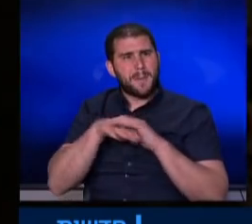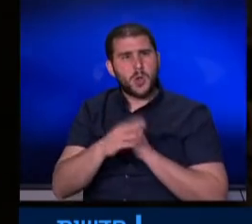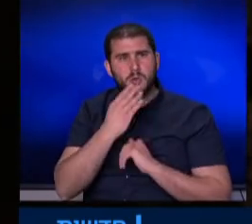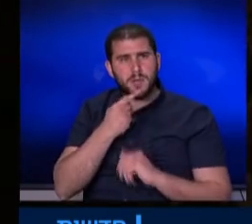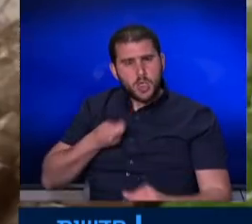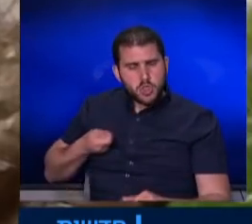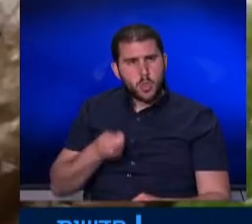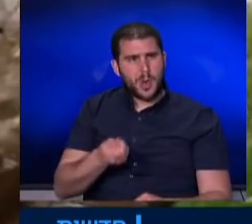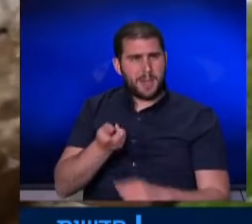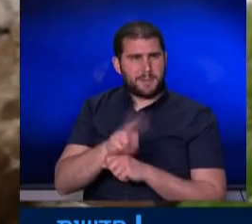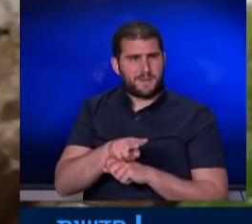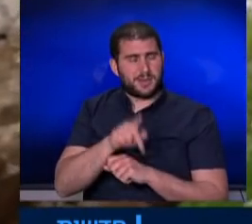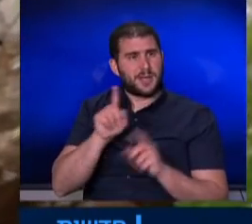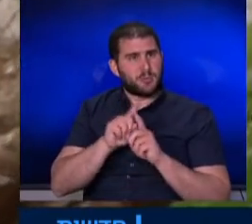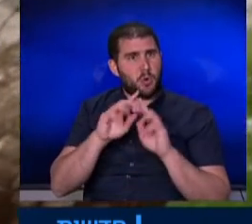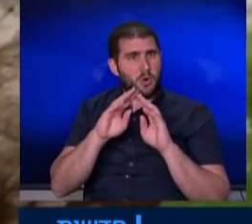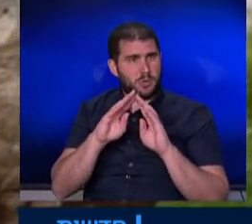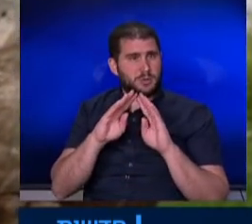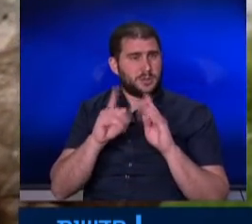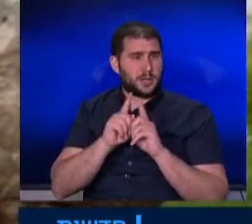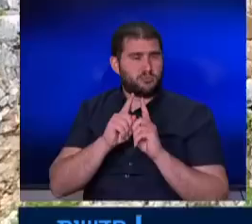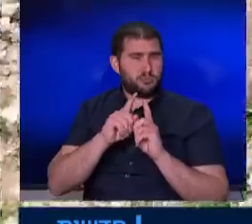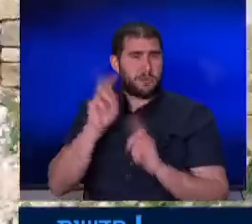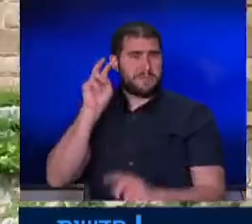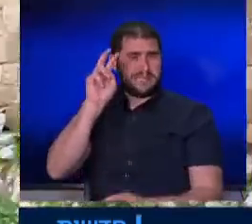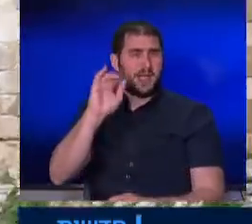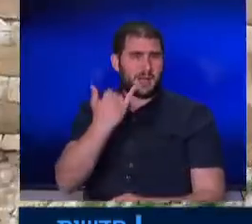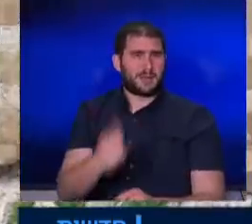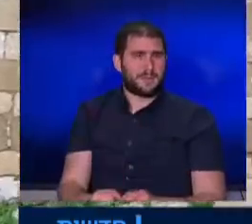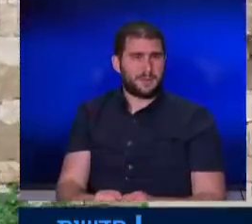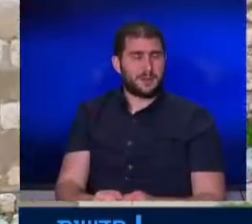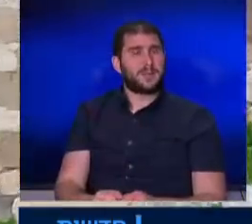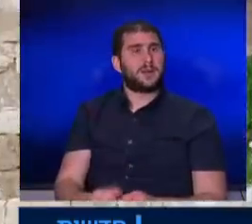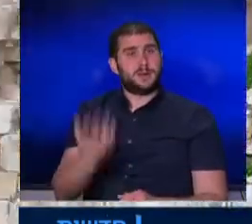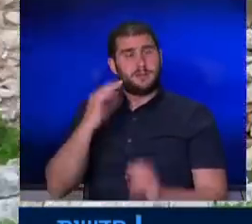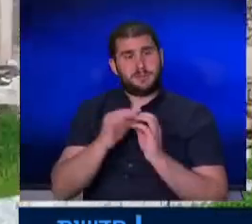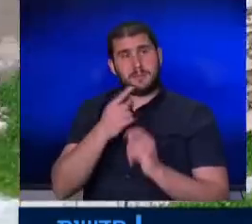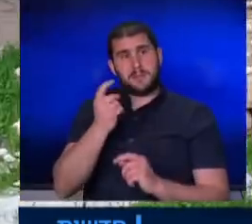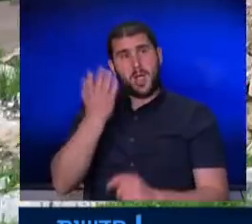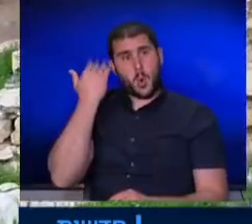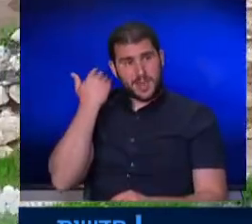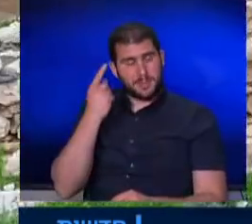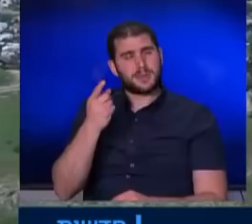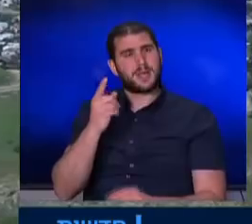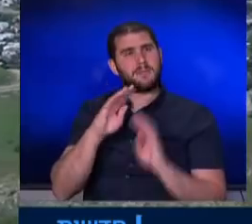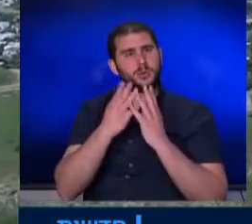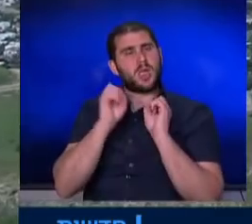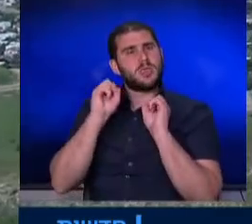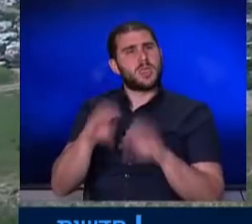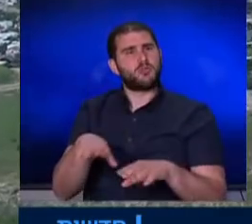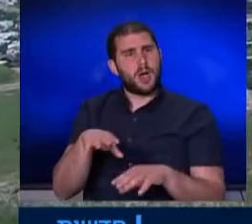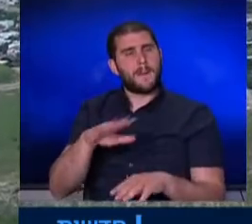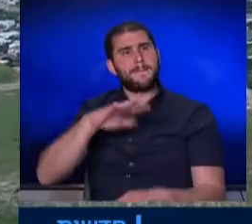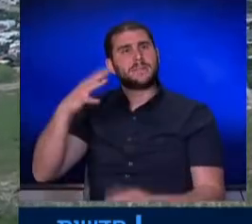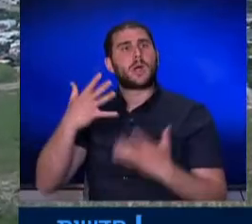דוקרים אותם אל מותם. סוג של מצדה. סוג של מצדה, כן. בראשית המאה הקודמת, המצודה ננטשה.